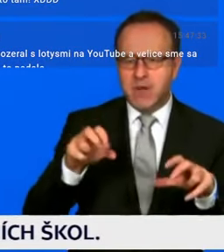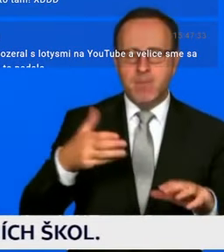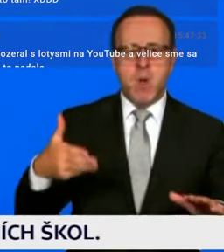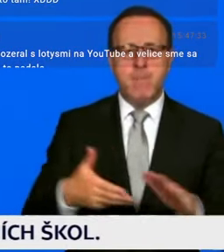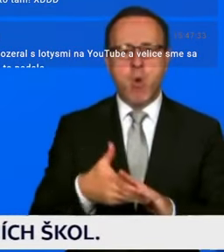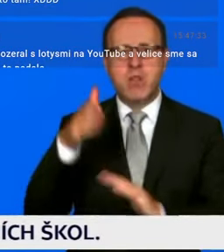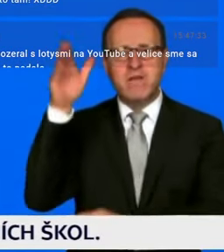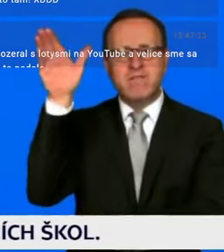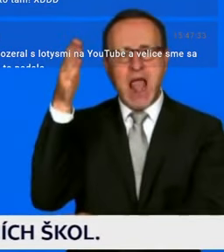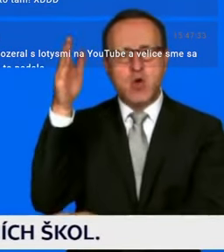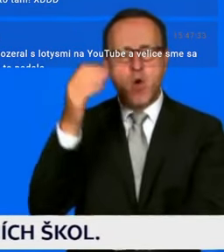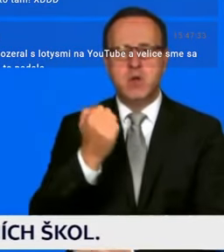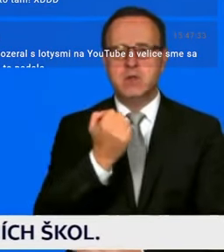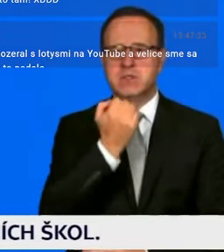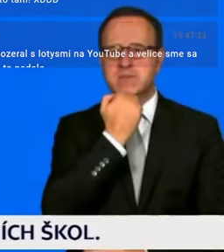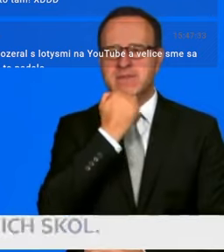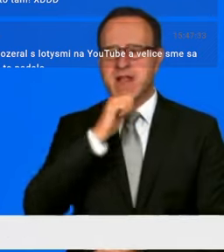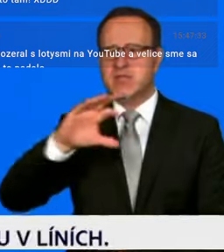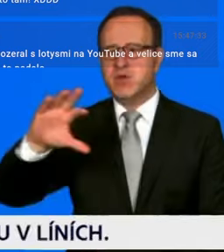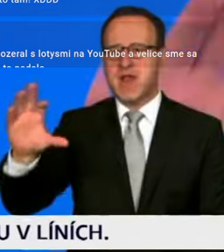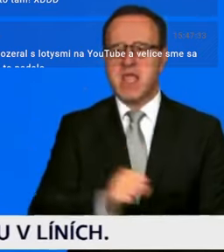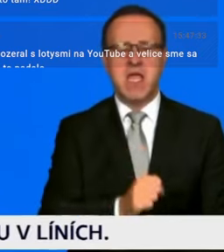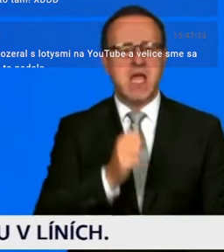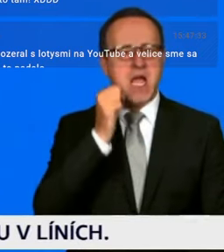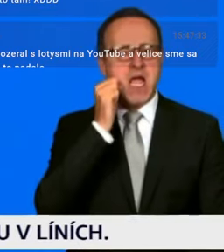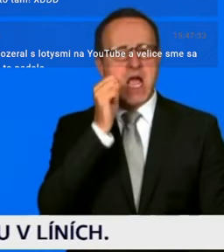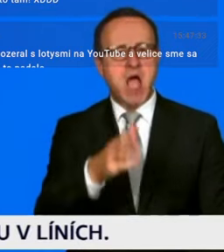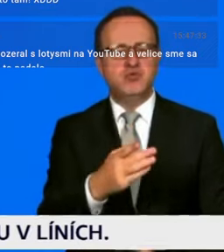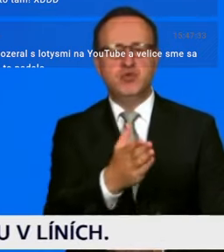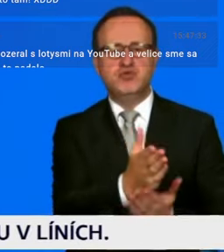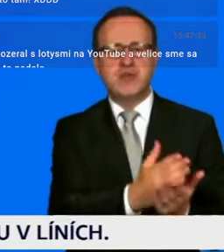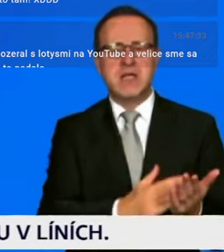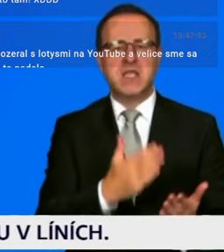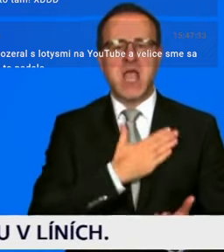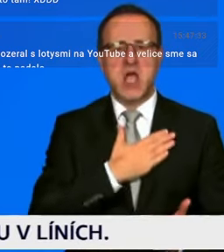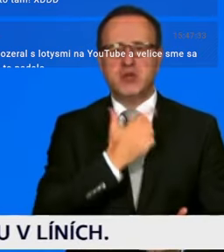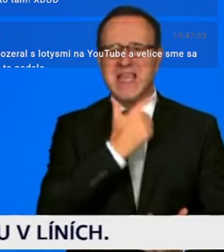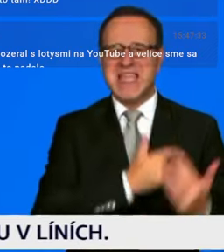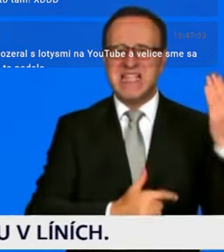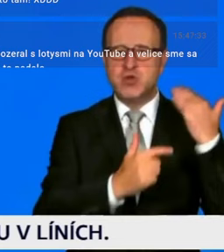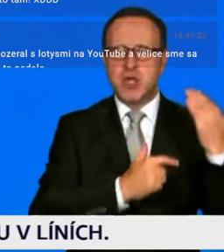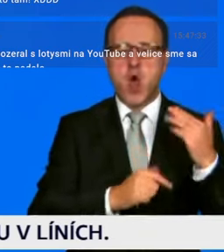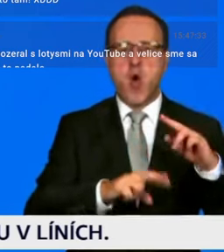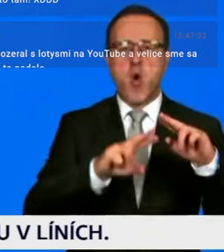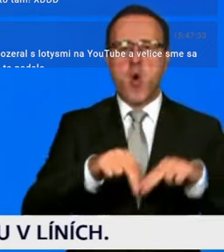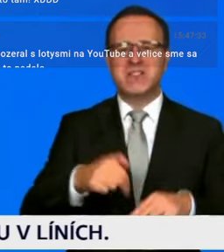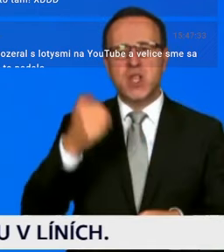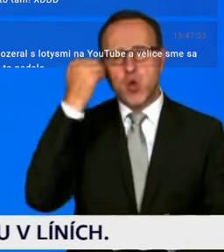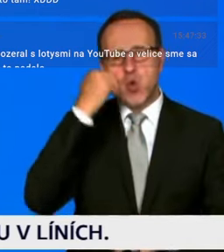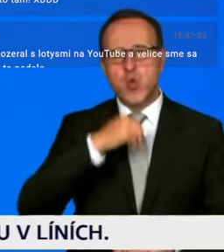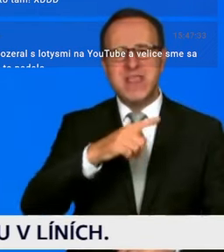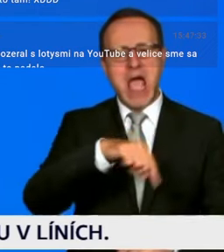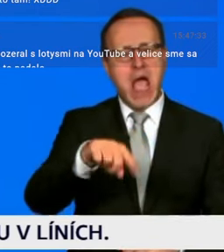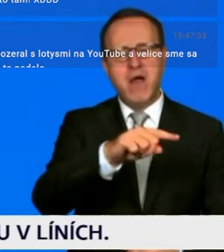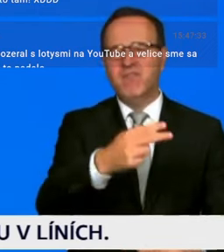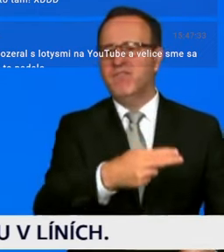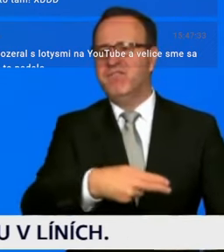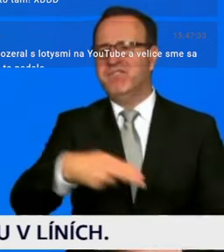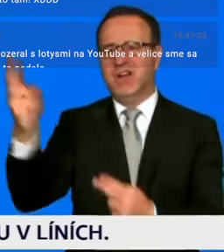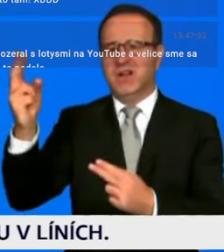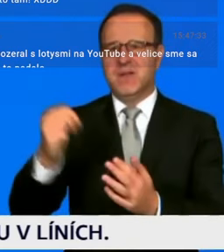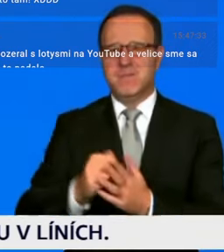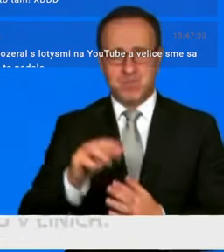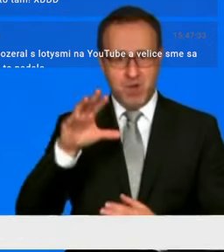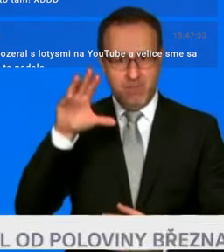sprivatizovali Každú jednu časť našej histórie a vyháňajú odtiaľ ostatných ľudí pochopili ste už aj pri tom SNP